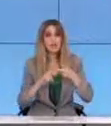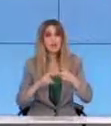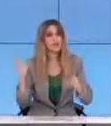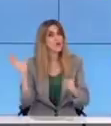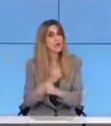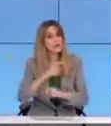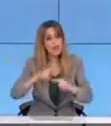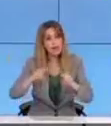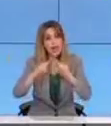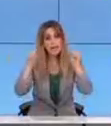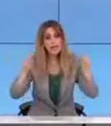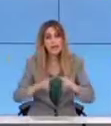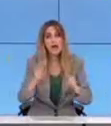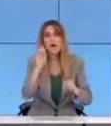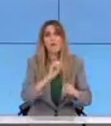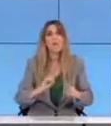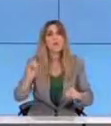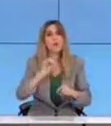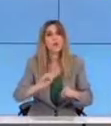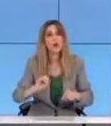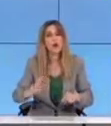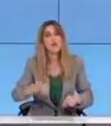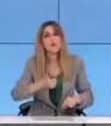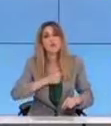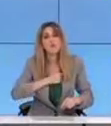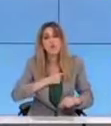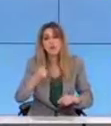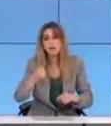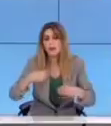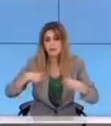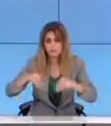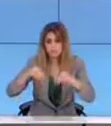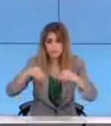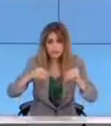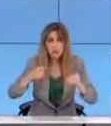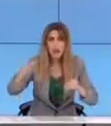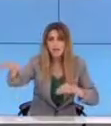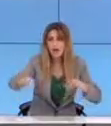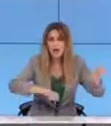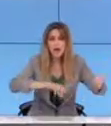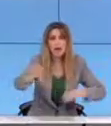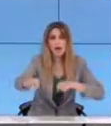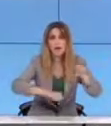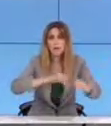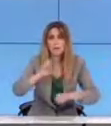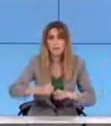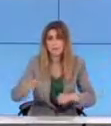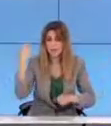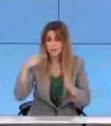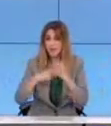επιτόκιο, με το φθηνότερο δανεισμό που είχε η χώρα από τότε που καταγράφονται τα δεκαετία ομόλογα από τα μέσα της δεκαετίας του